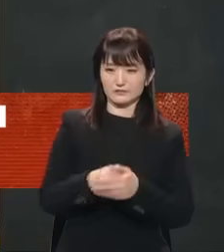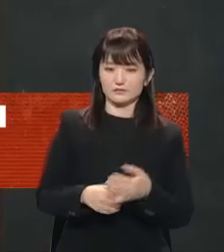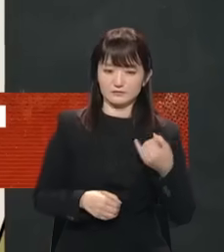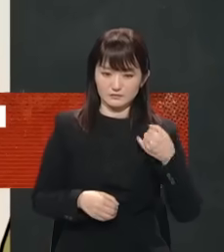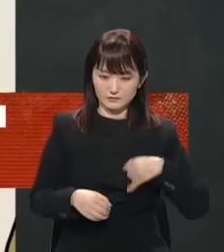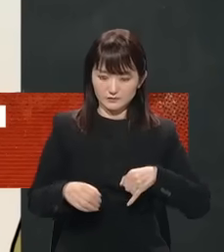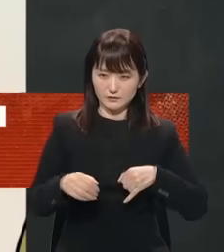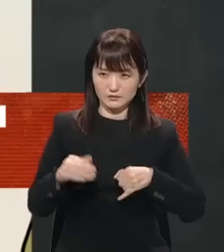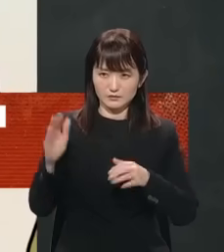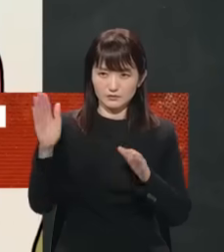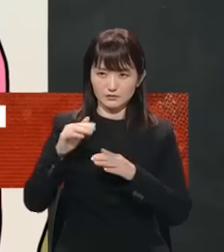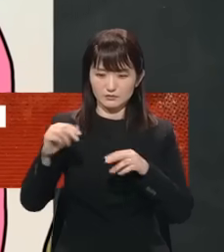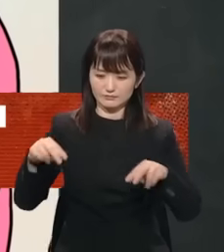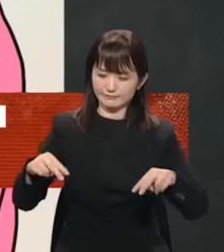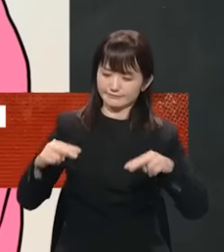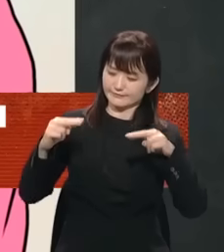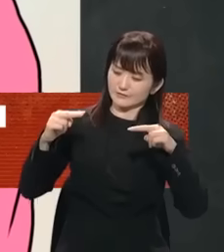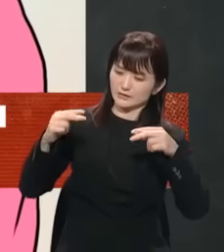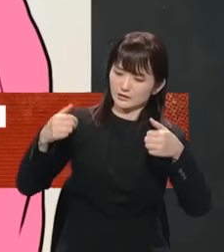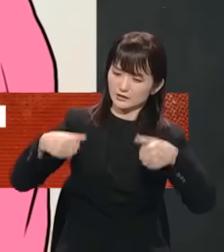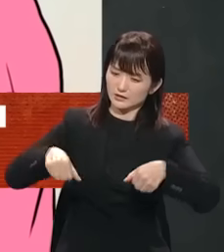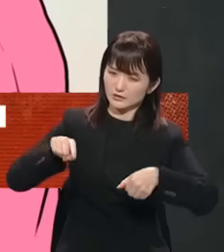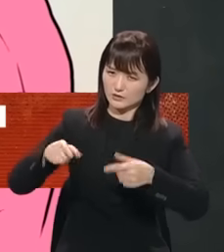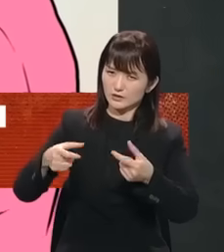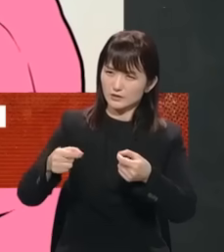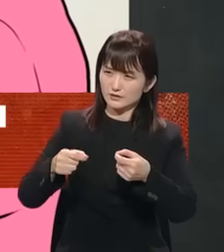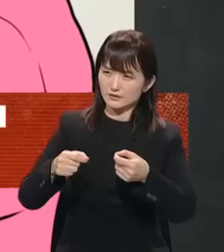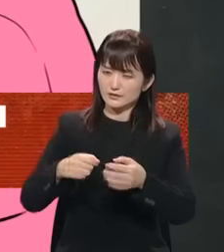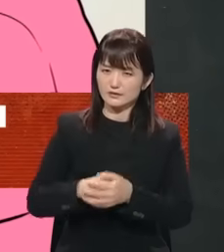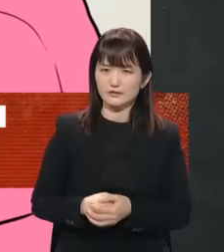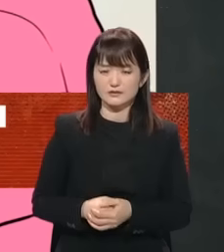인사도 했을 것 같아서 또 그런데 이런 범행을